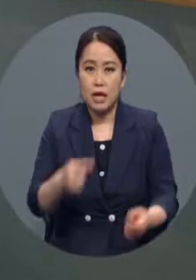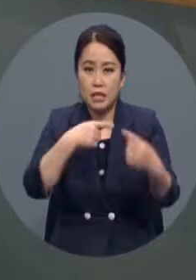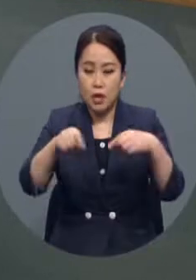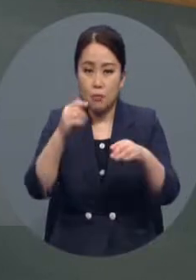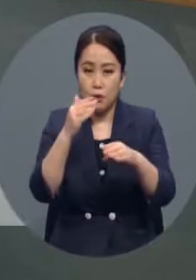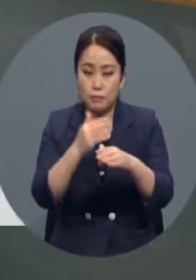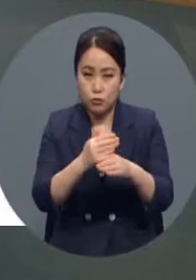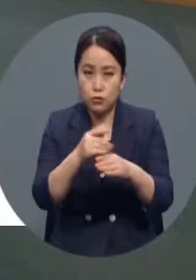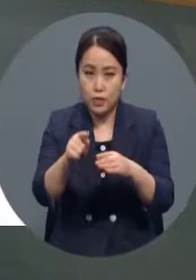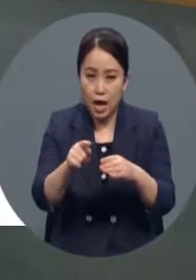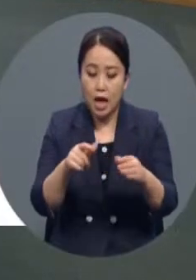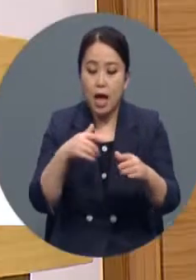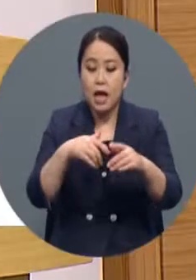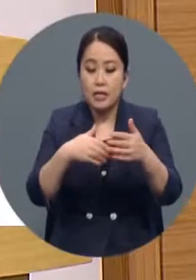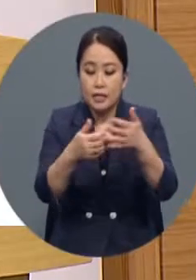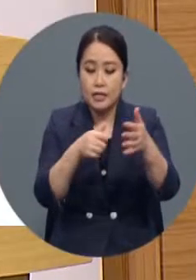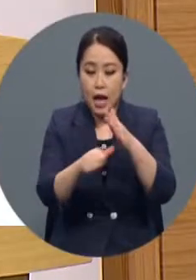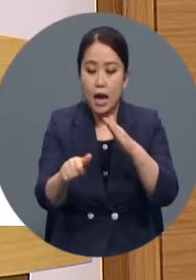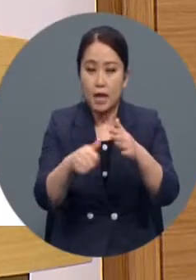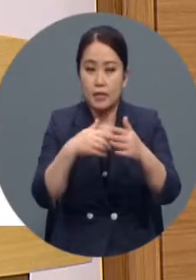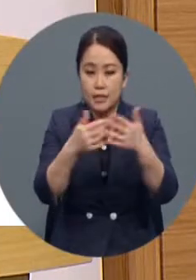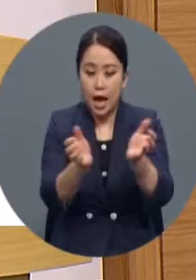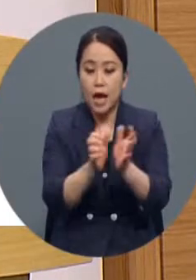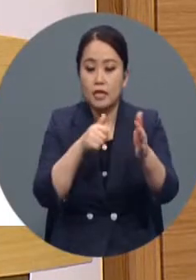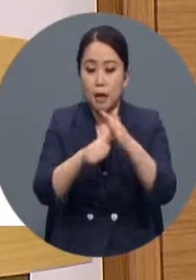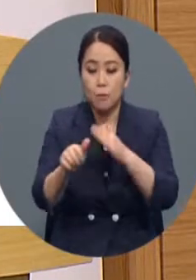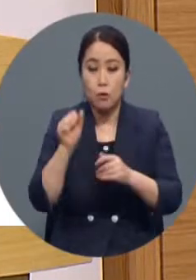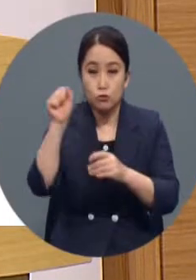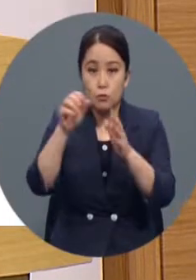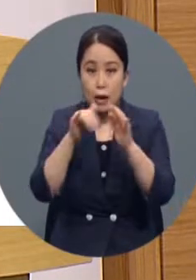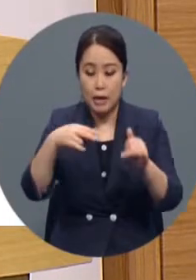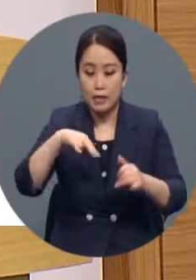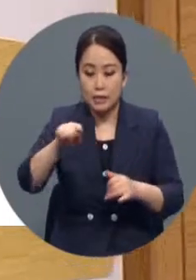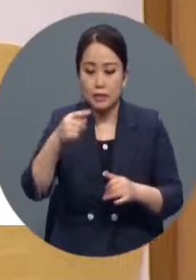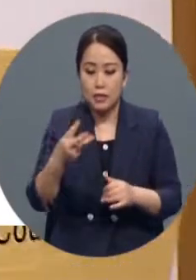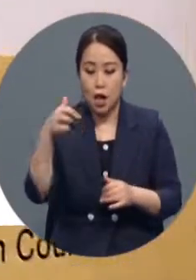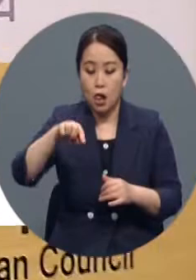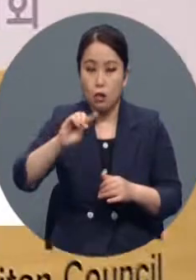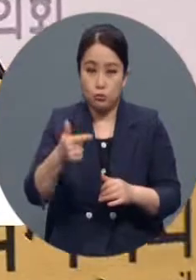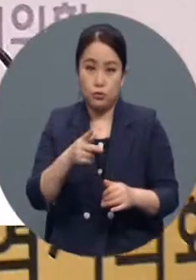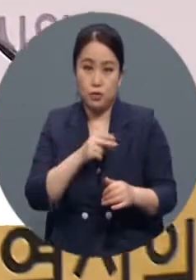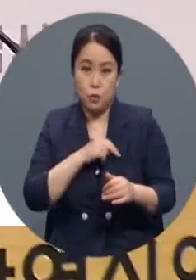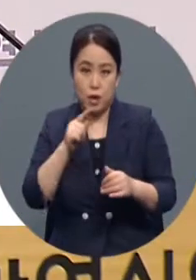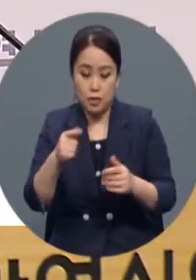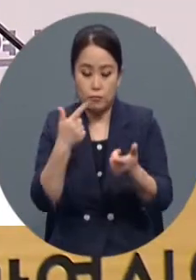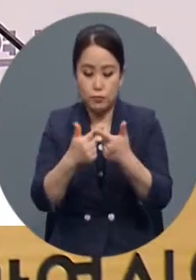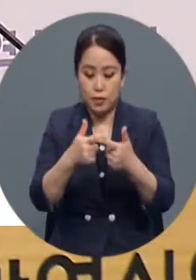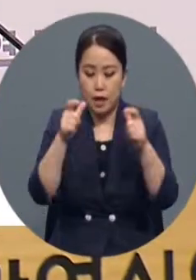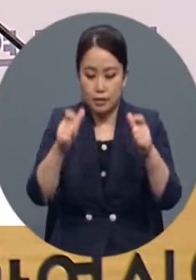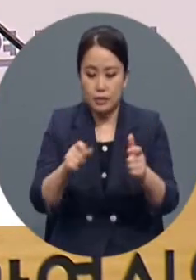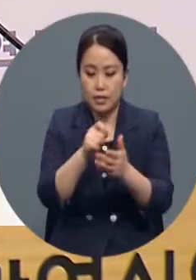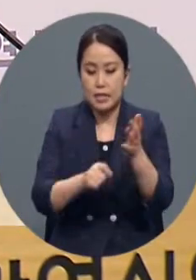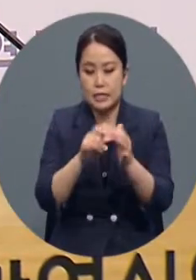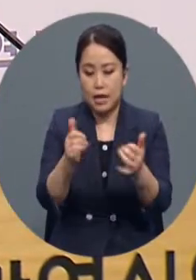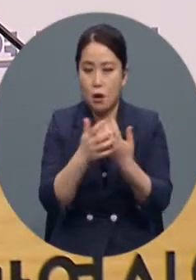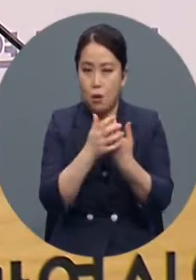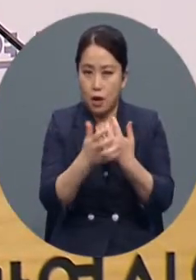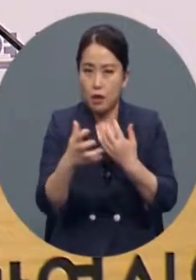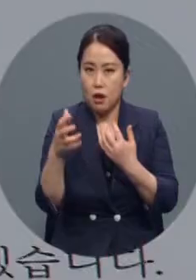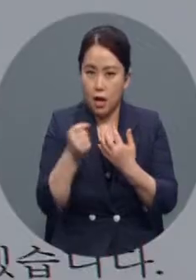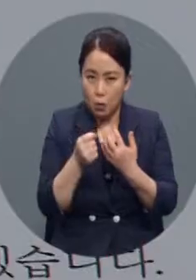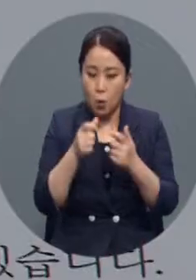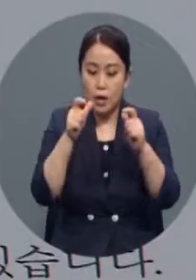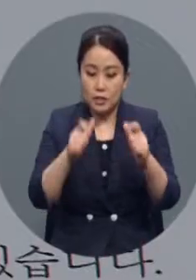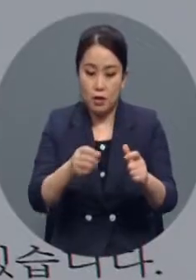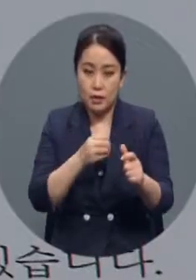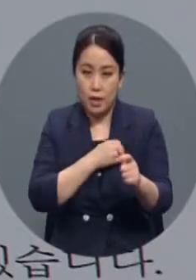더불어민주당 당대표 경선에 출마한 서른 의원이 부산에서 기자회견을 갖고 지역 당원과 시민들의 지지를 호소했습니다.